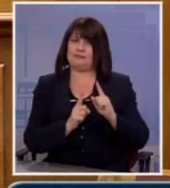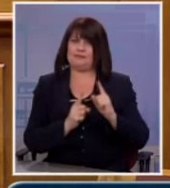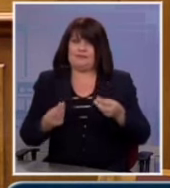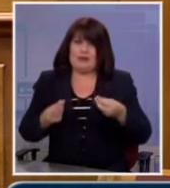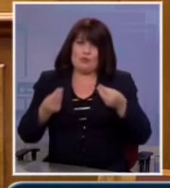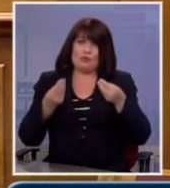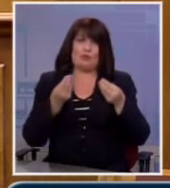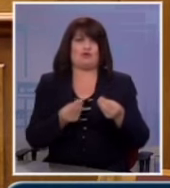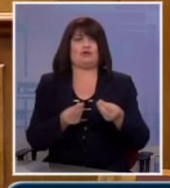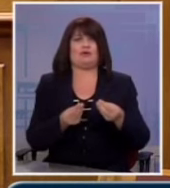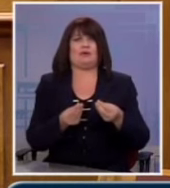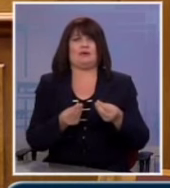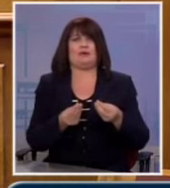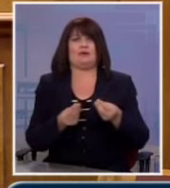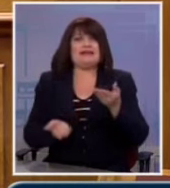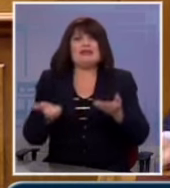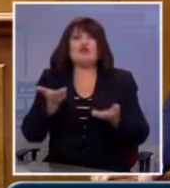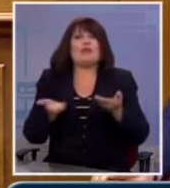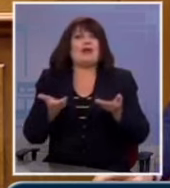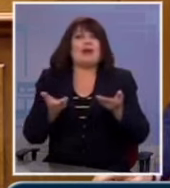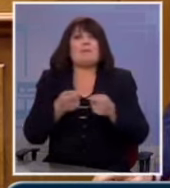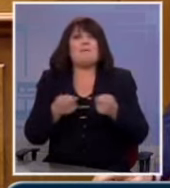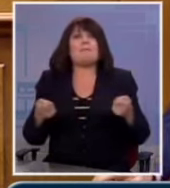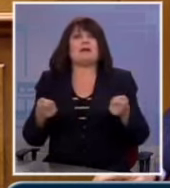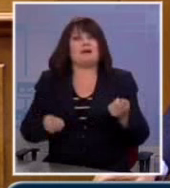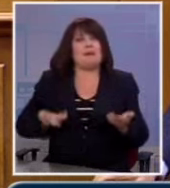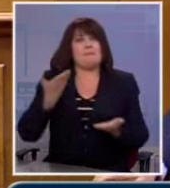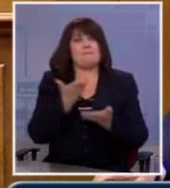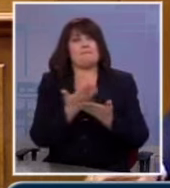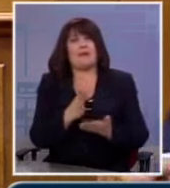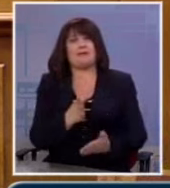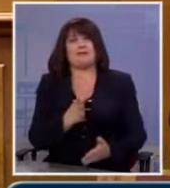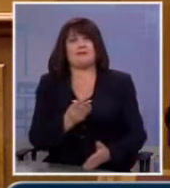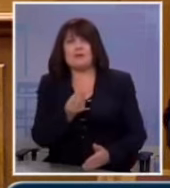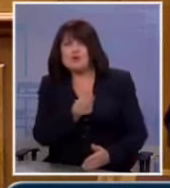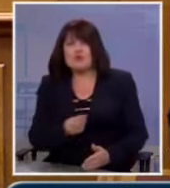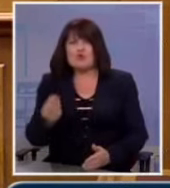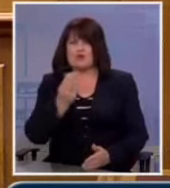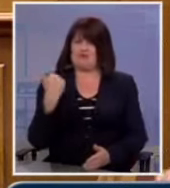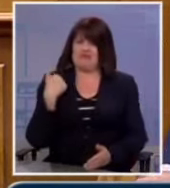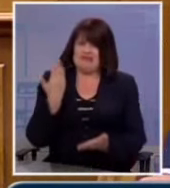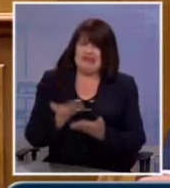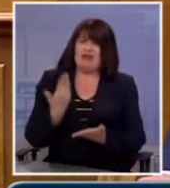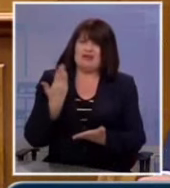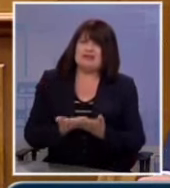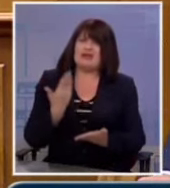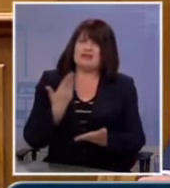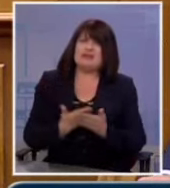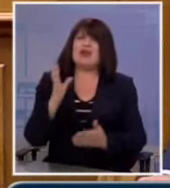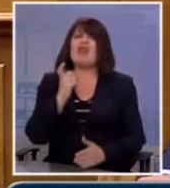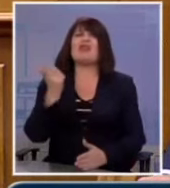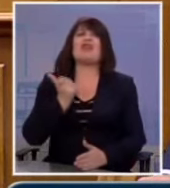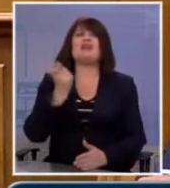καταθέσαμε ισοδύναμα μέτρα στις υπερβολικά υψηλές απαιτήσεις των